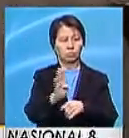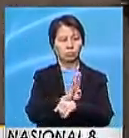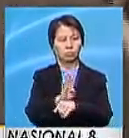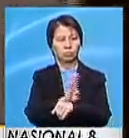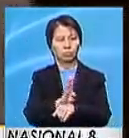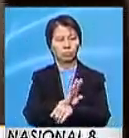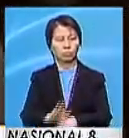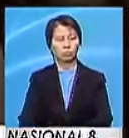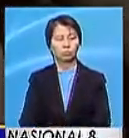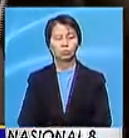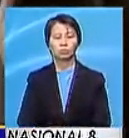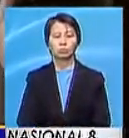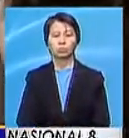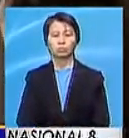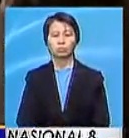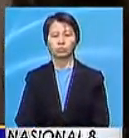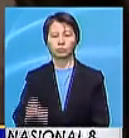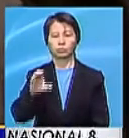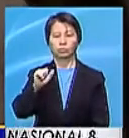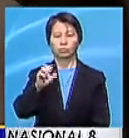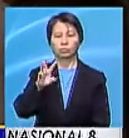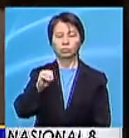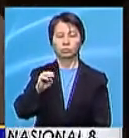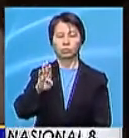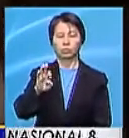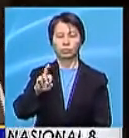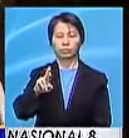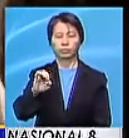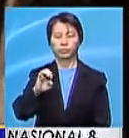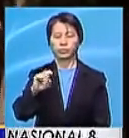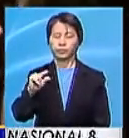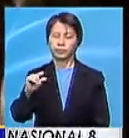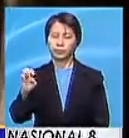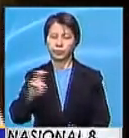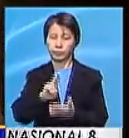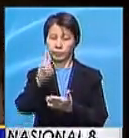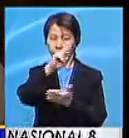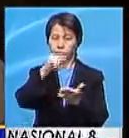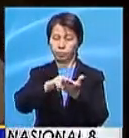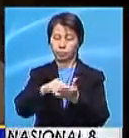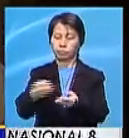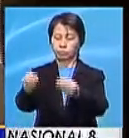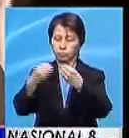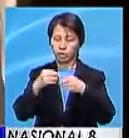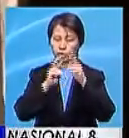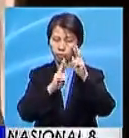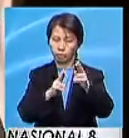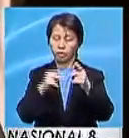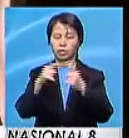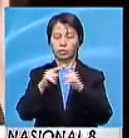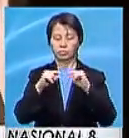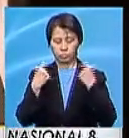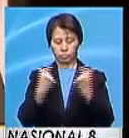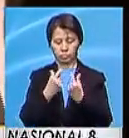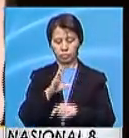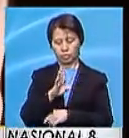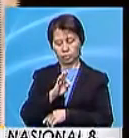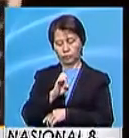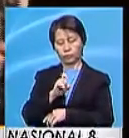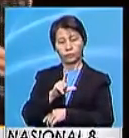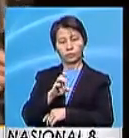Ini merupakan satu penghormatan kepada kumpulan Felda kerana kita